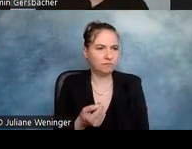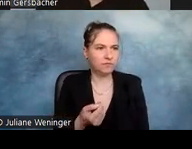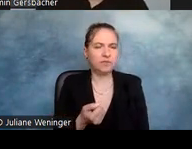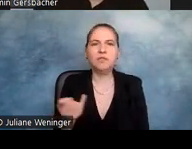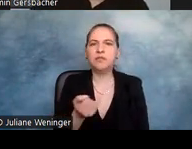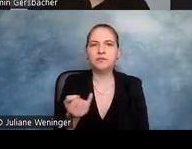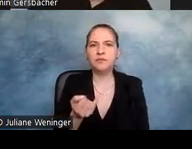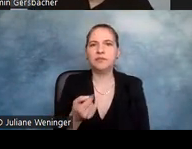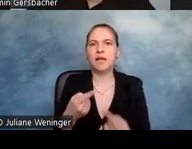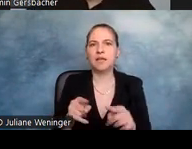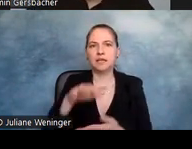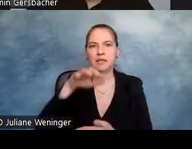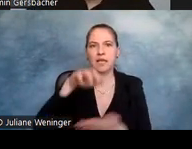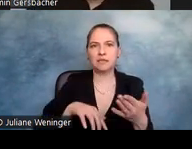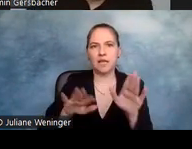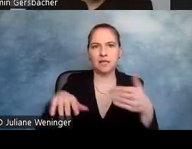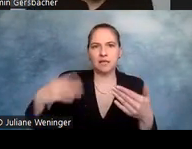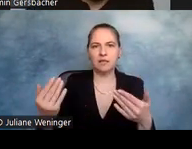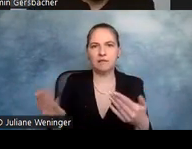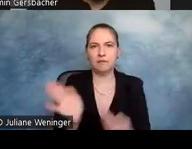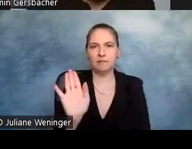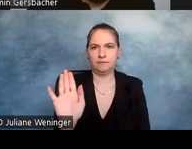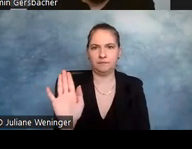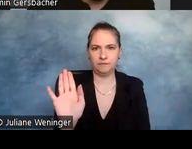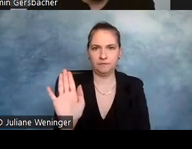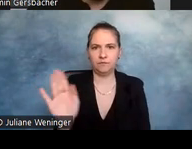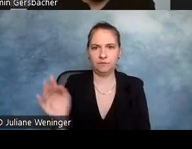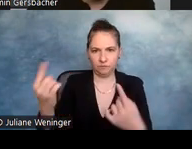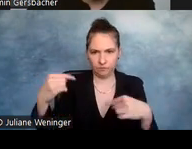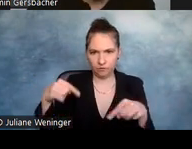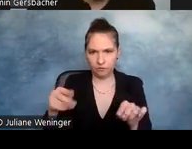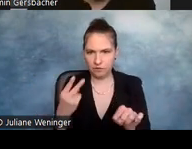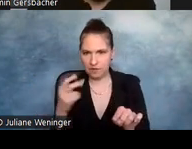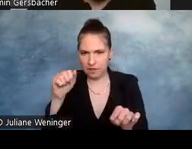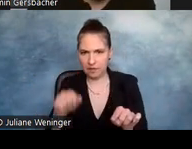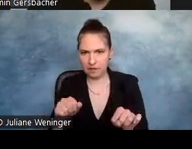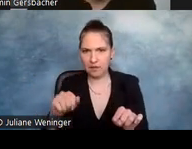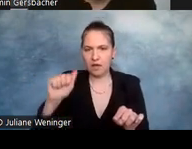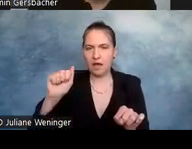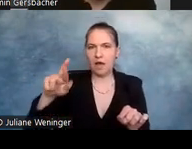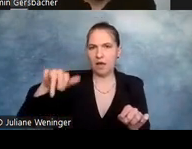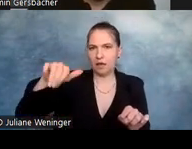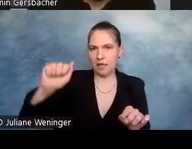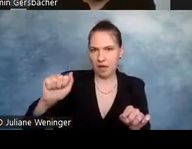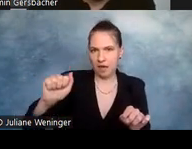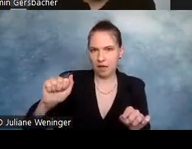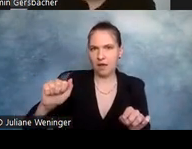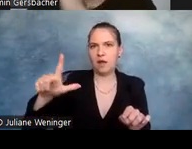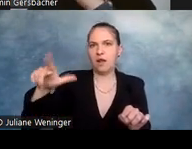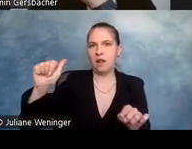Textalternative bereitstellt, wir sehen es hier unten an so einem kleinen Ausschnitt vom Markup, das ist so ein ARIA-Label.